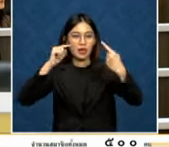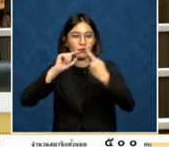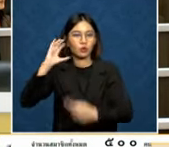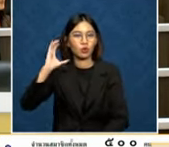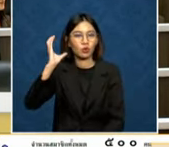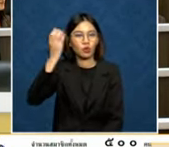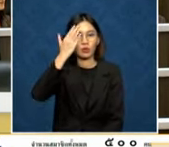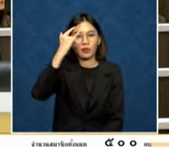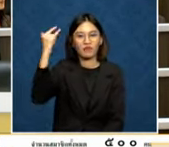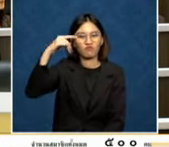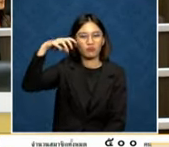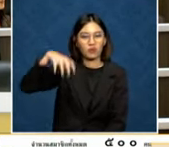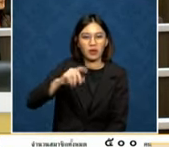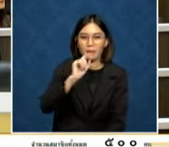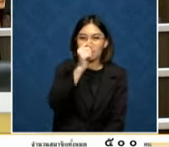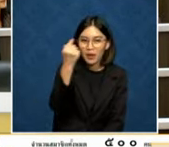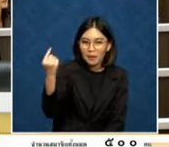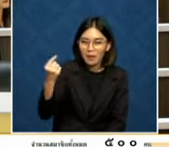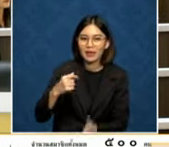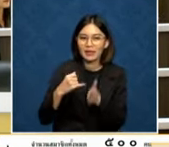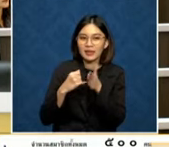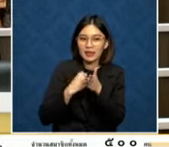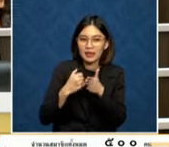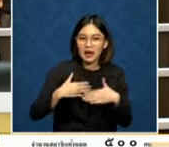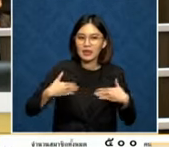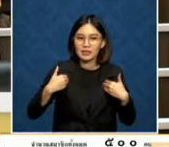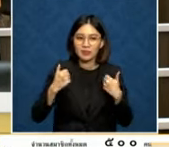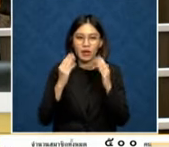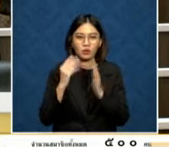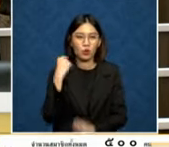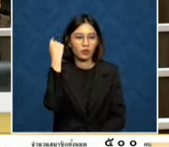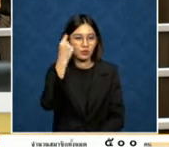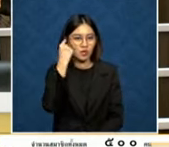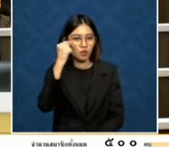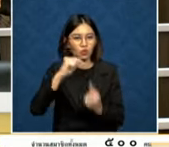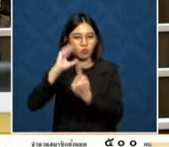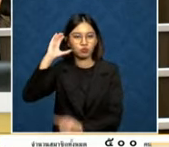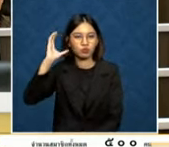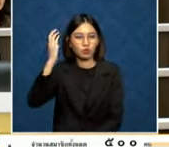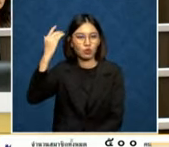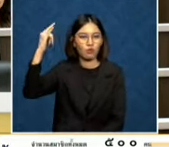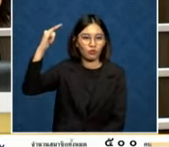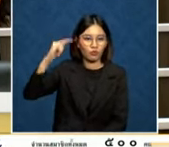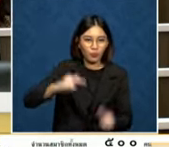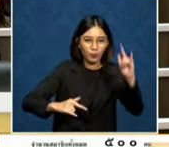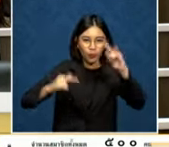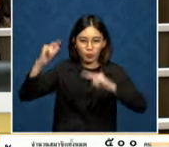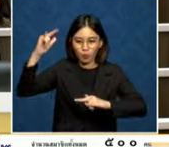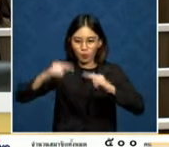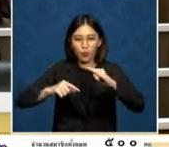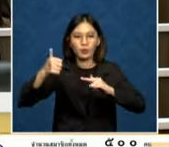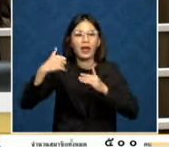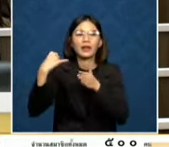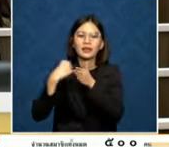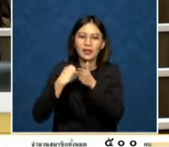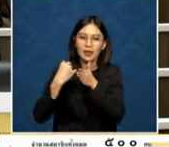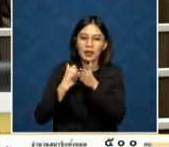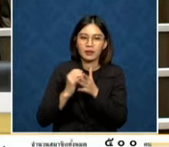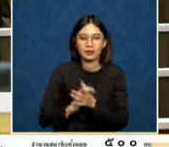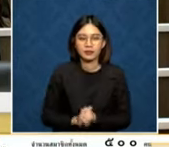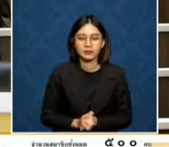เพราะเมื่อมีสนามบินที่ทันสมัยและสะดวกสบายค่ะนักท่องเที่ยวและผู้ร่วมงานจากทั่วโลกนะคะก็จะสามารถเดินทางมาได้ง่ายยิ่งขึ้น